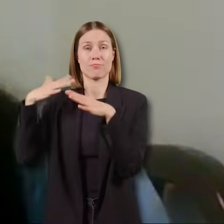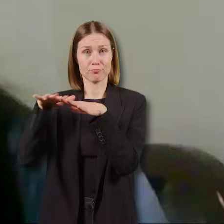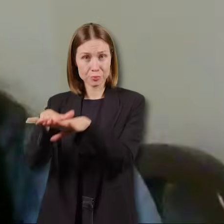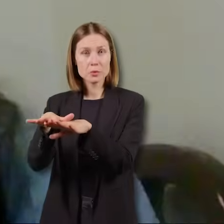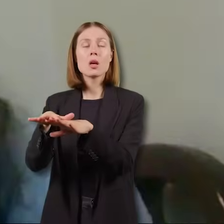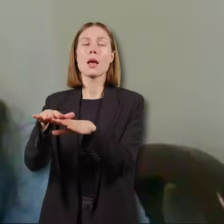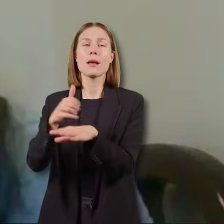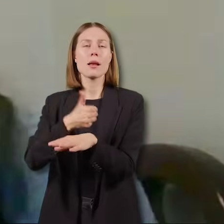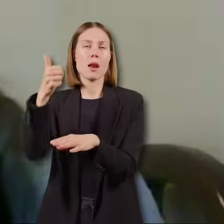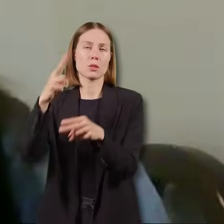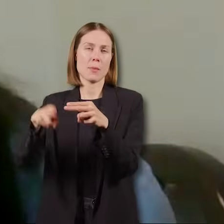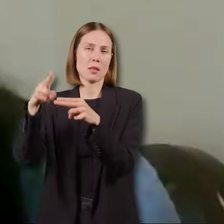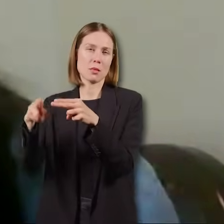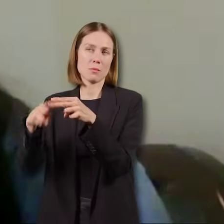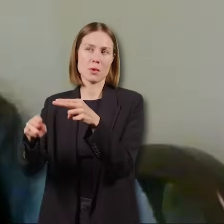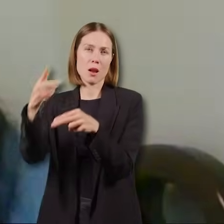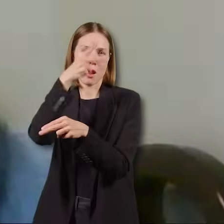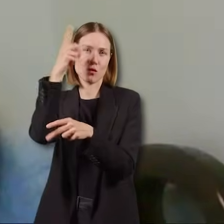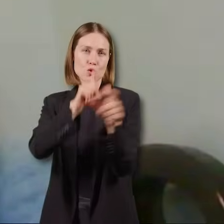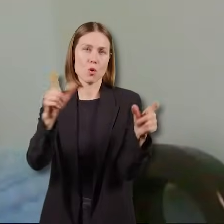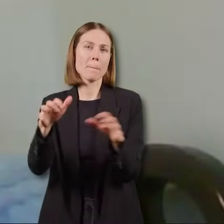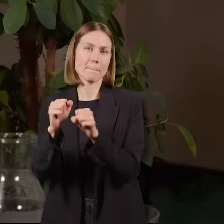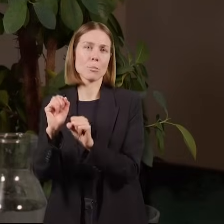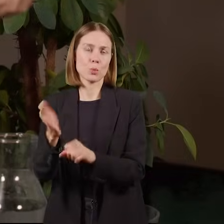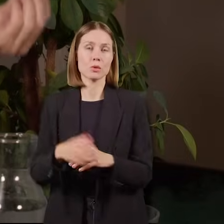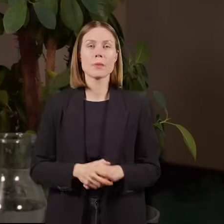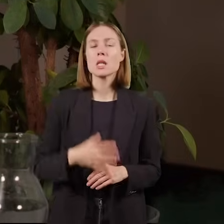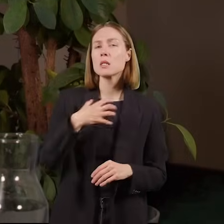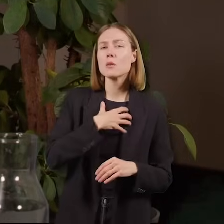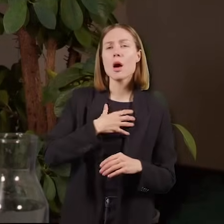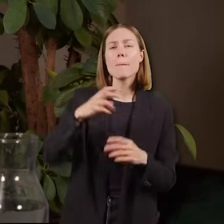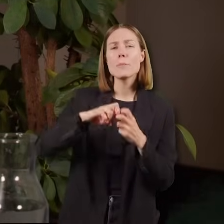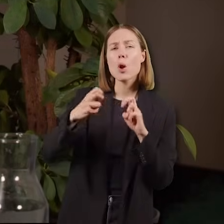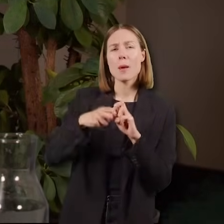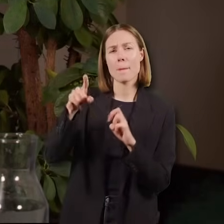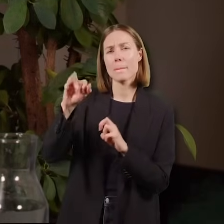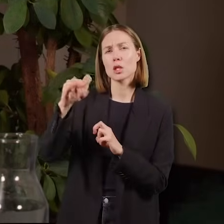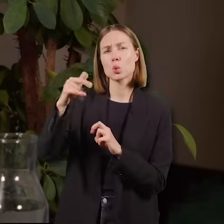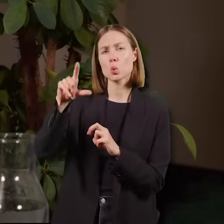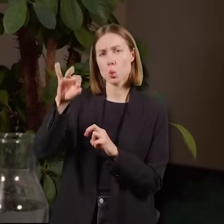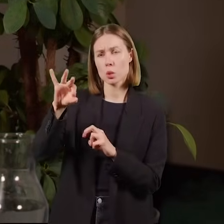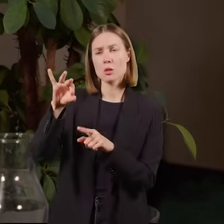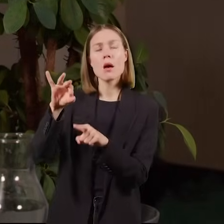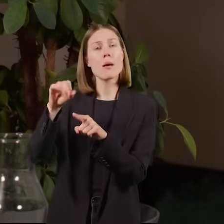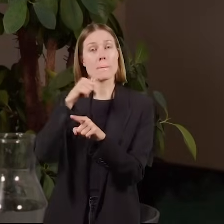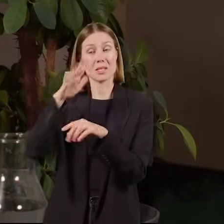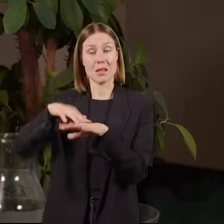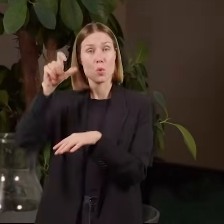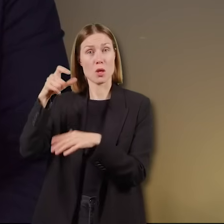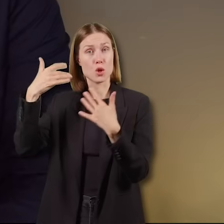tikrai priimsime pačius geriausius sprendimus Lietuvos gyventojams. Svarbiausia problema, kurią Jonas Pinskus tapė Seimo narių, skirtų dėmesio